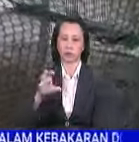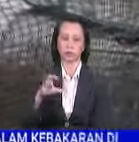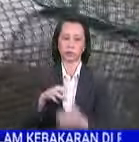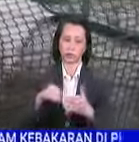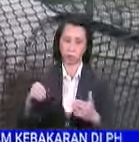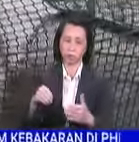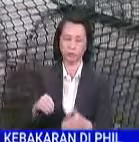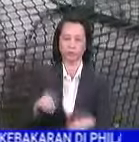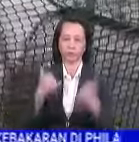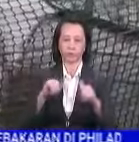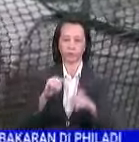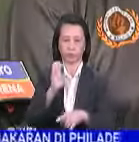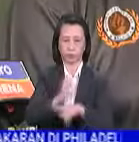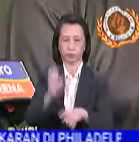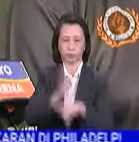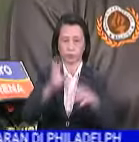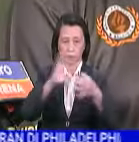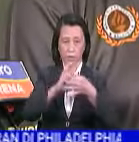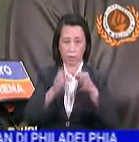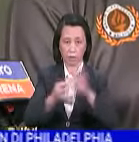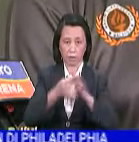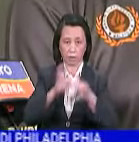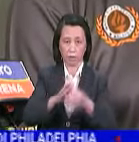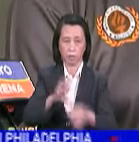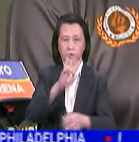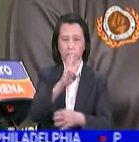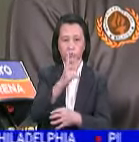RM3,500. Pemenang emas Sukan Olimpik pula menerima allowance